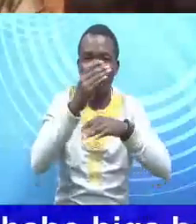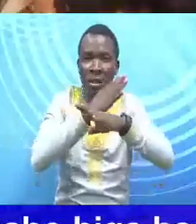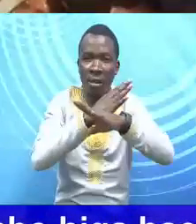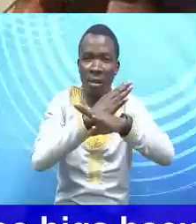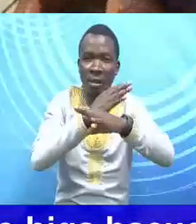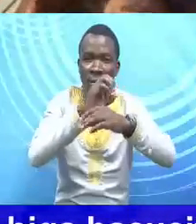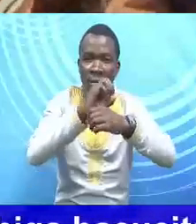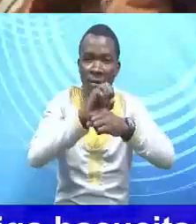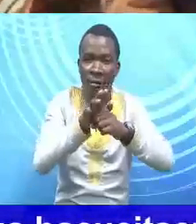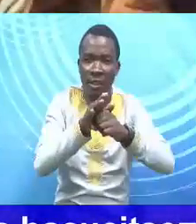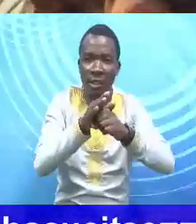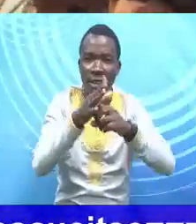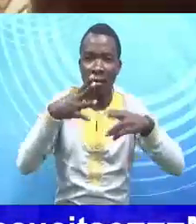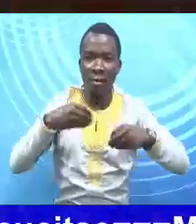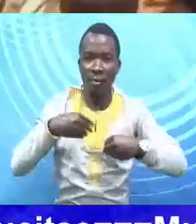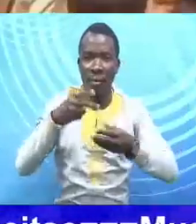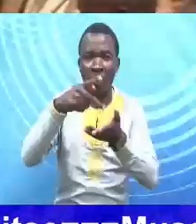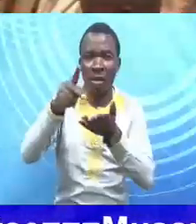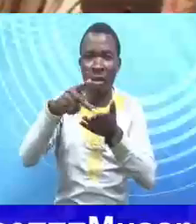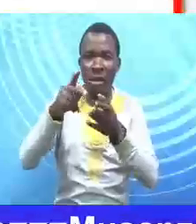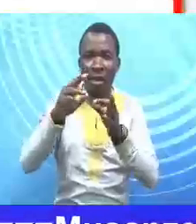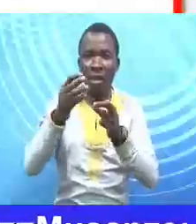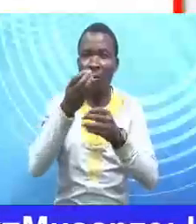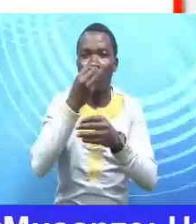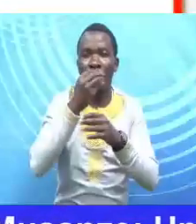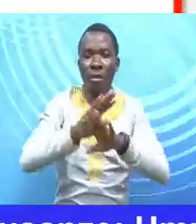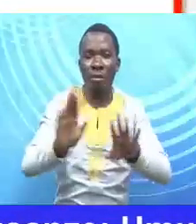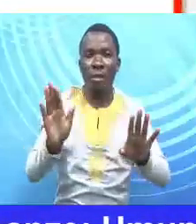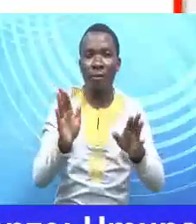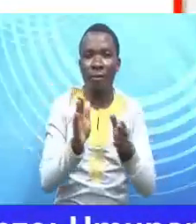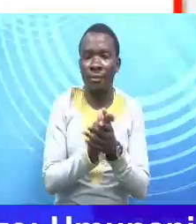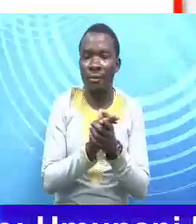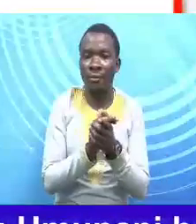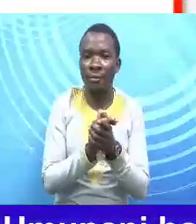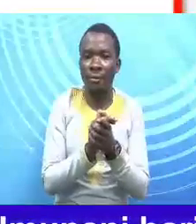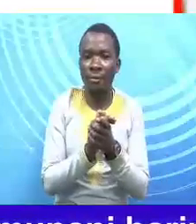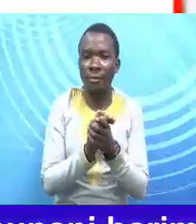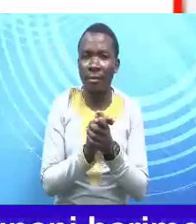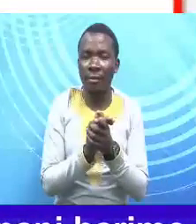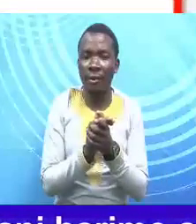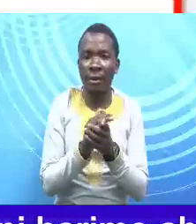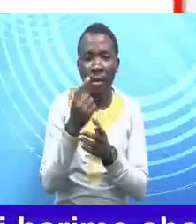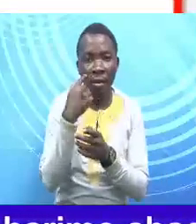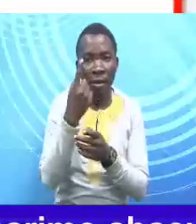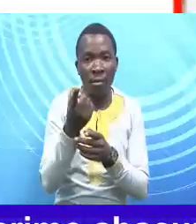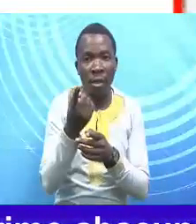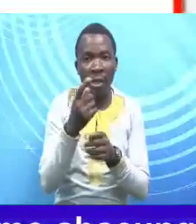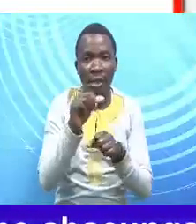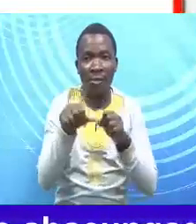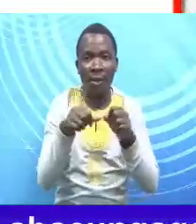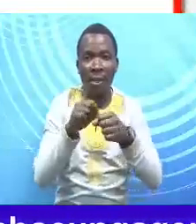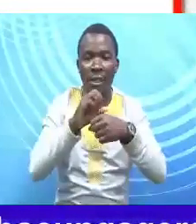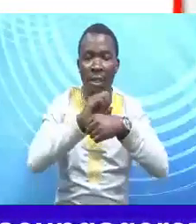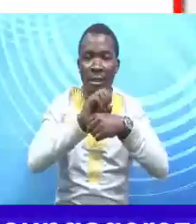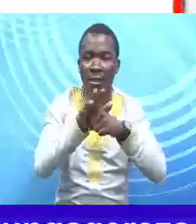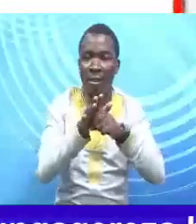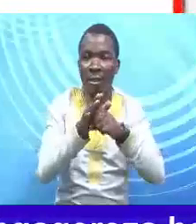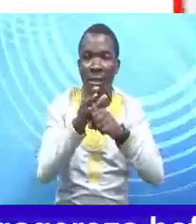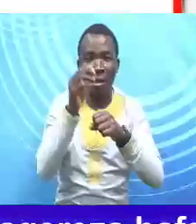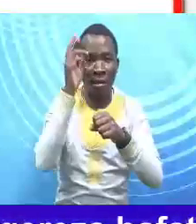coronavirus kuko hemewe kurangura gusa ibyo kurya amande urabona ibijyanye na covid bivuga